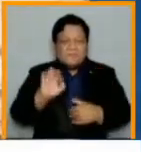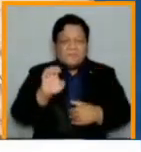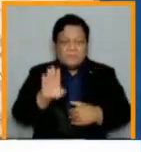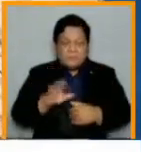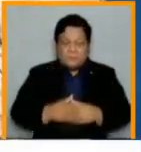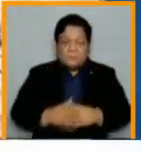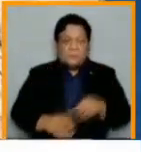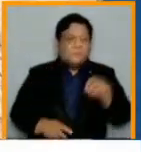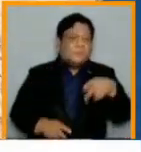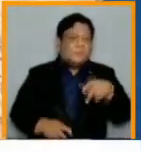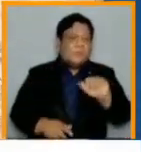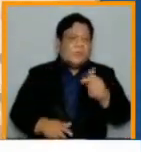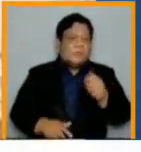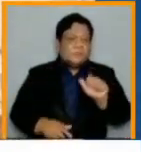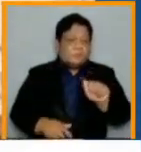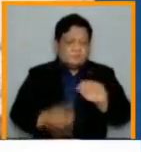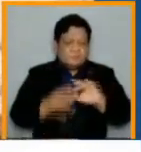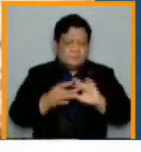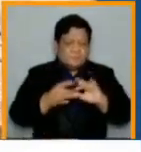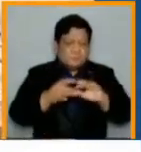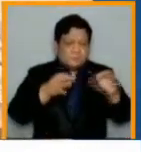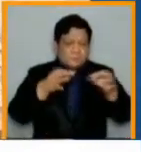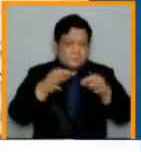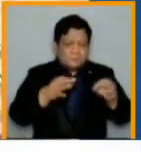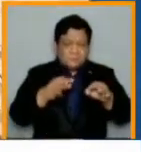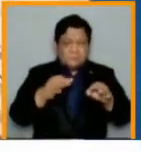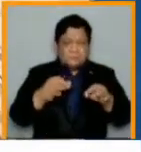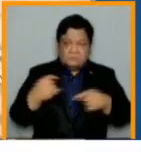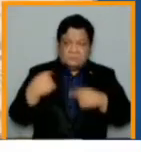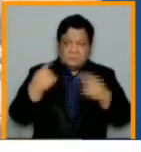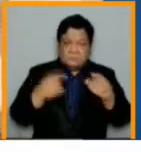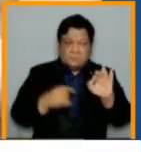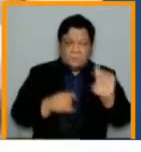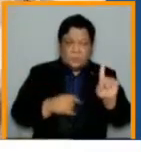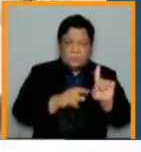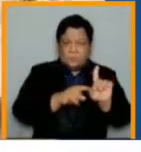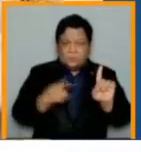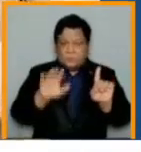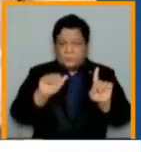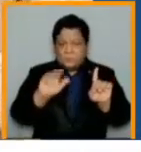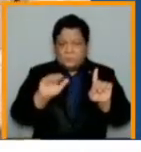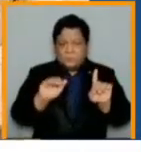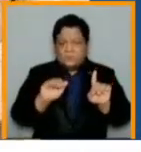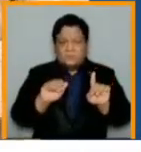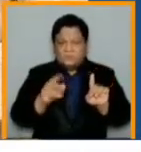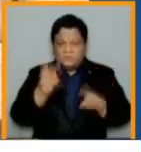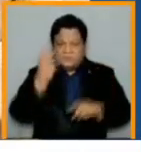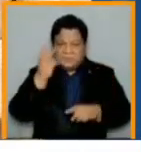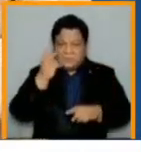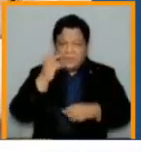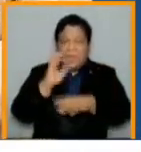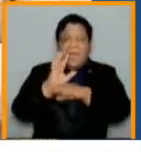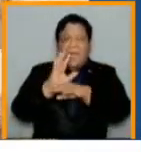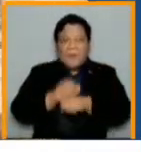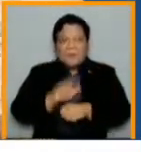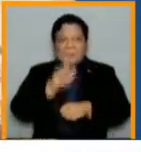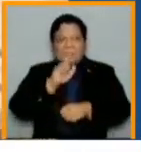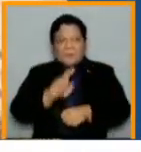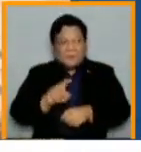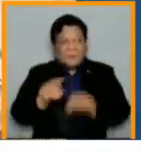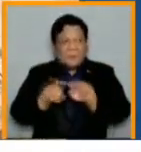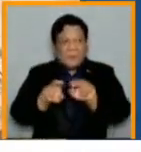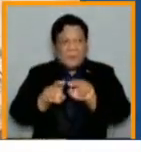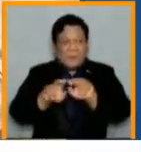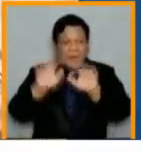hanggang 15, kahalatian po ng Pebrero, mas mababa kaysa normal yung pangkaraniwang ulang natatanggap pag February sa